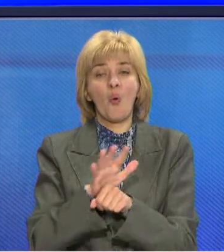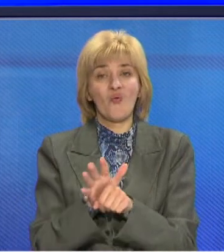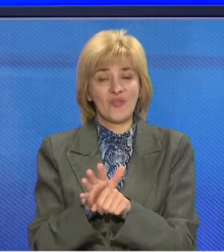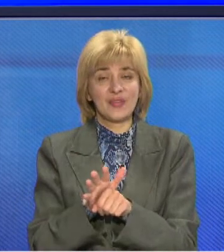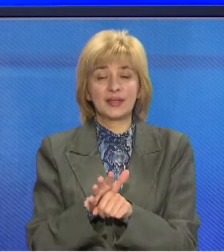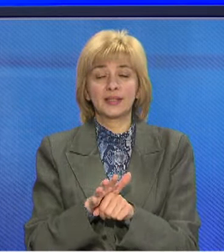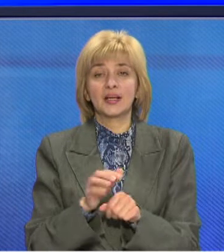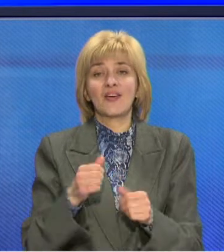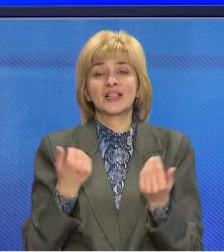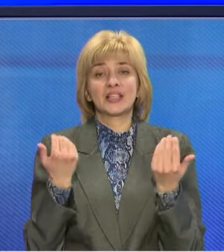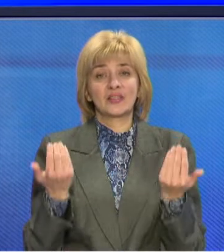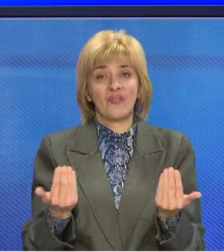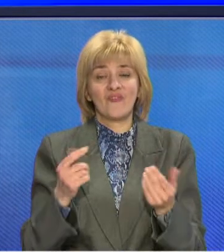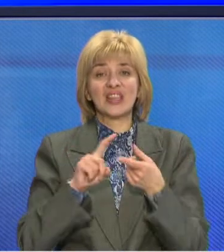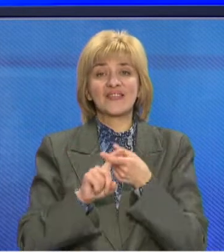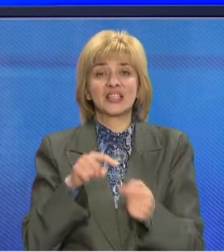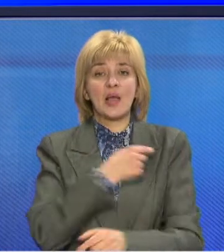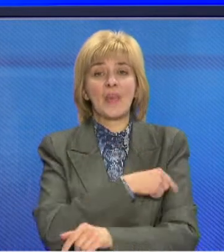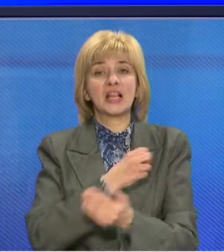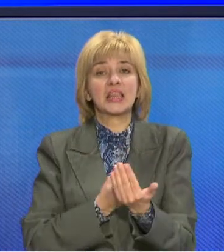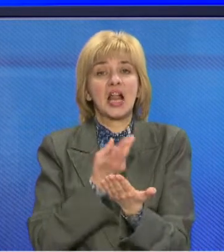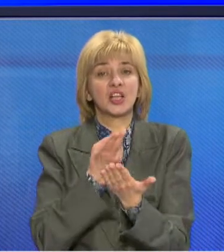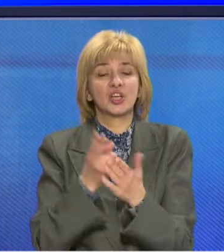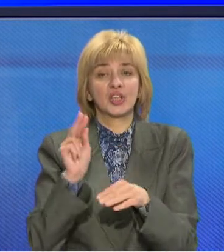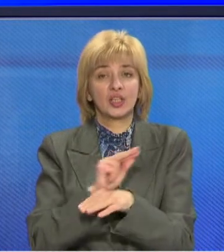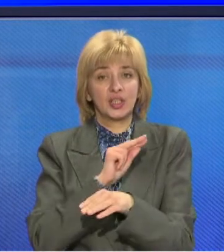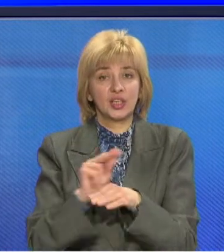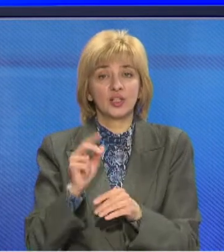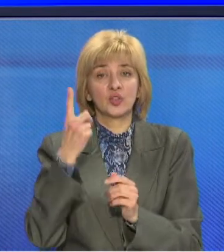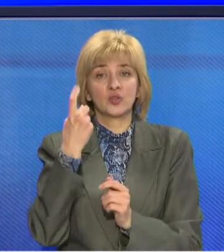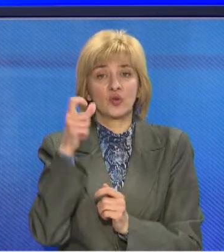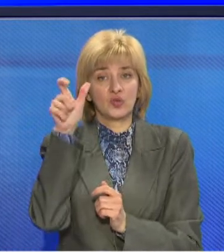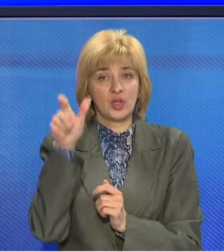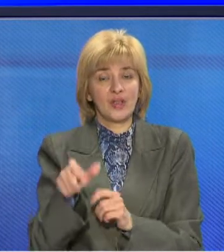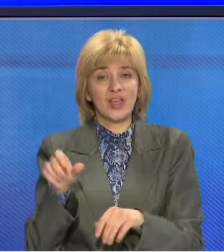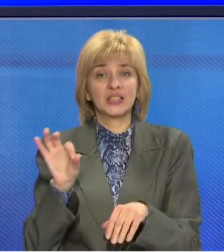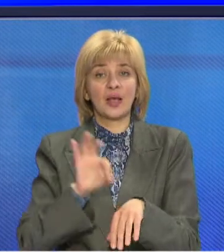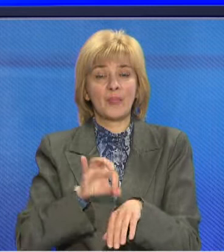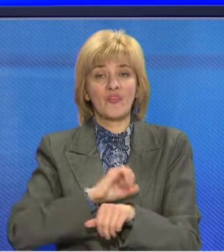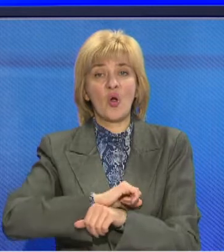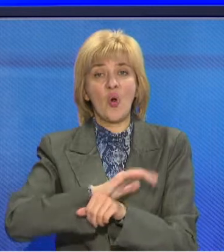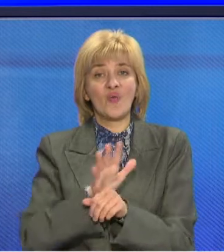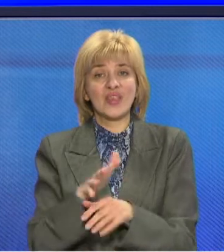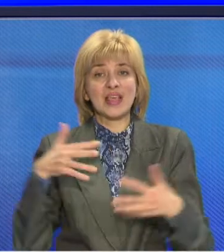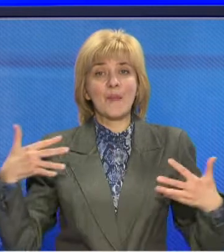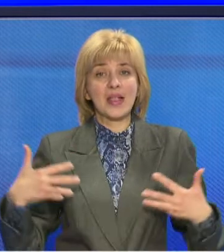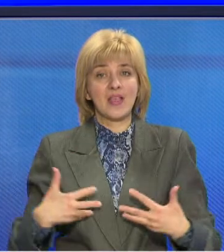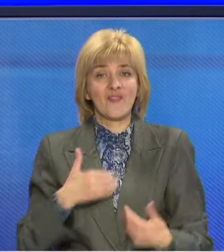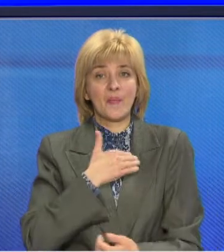момент у областной инфекционной больницы на лечении находится 100 пациентов с ковидной пневмонией. Татьяна Хрышук расскажет.